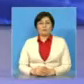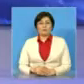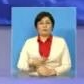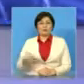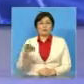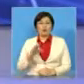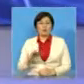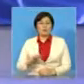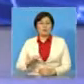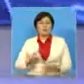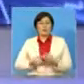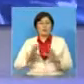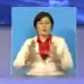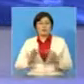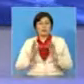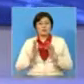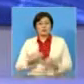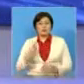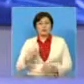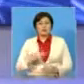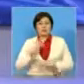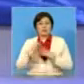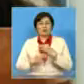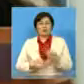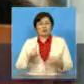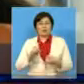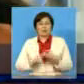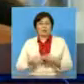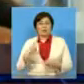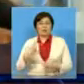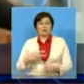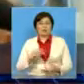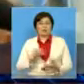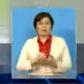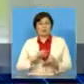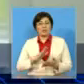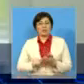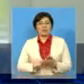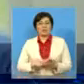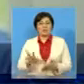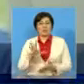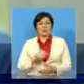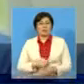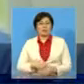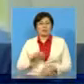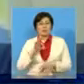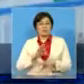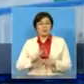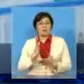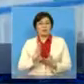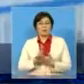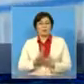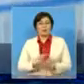Облыста эпидемиологиялық жағдай тұрақты. Бір тәулікте коронавирус жұқтырған екі жағдай тіркелді. Олардың барлығының да клиникалық симптомы